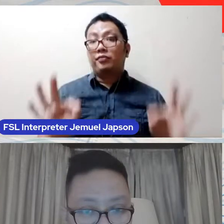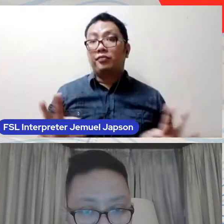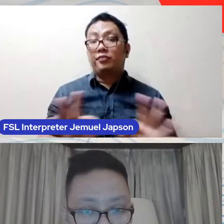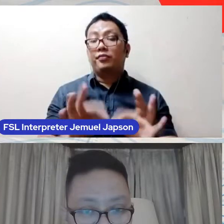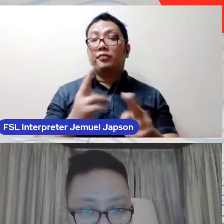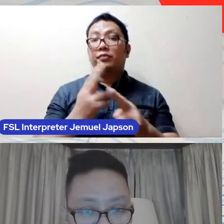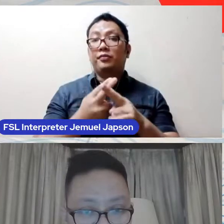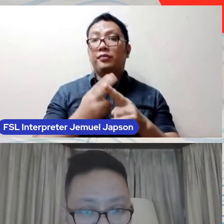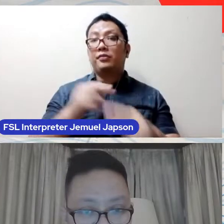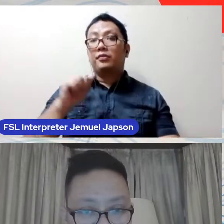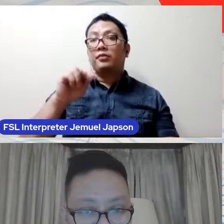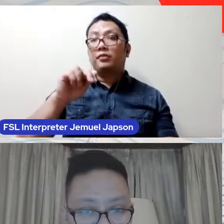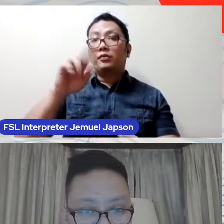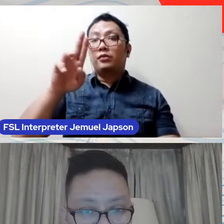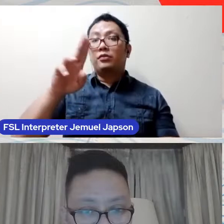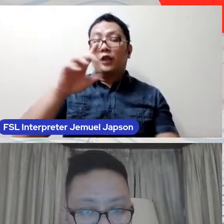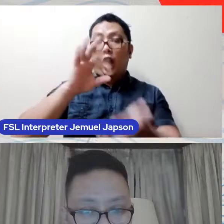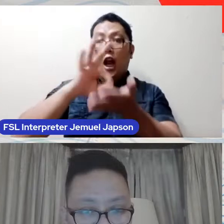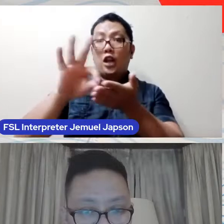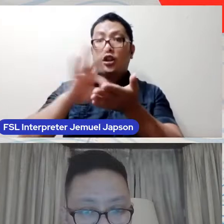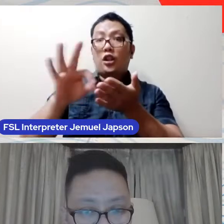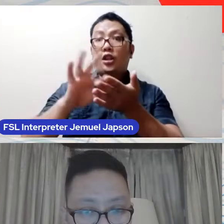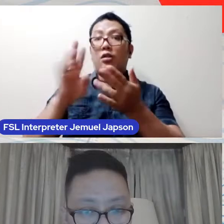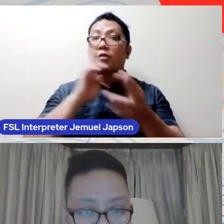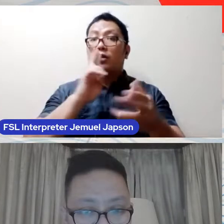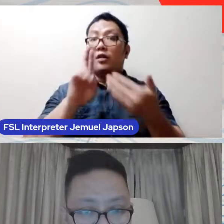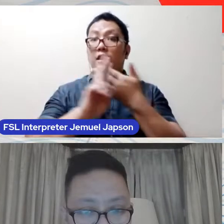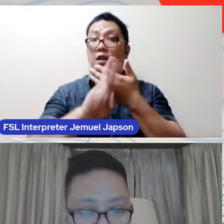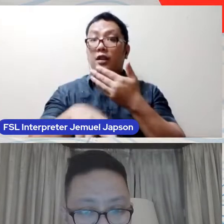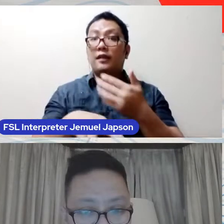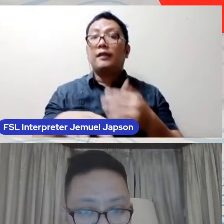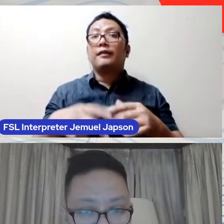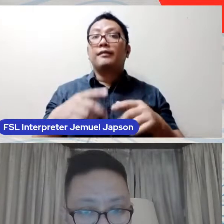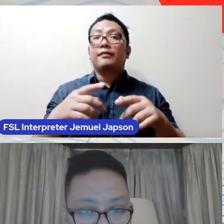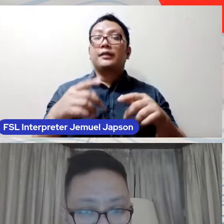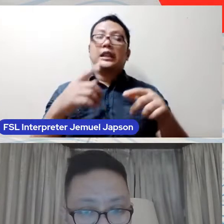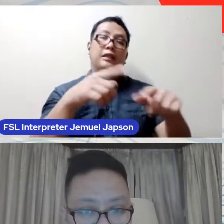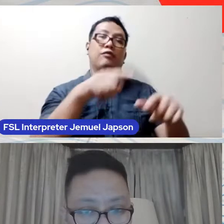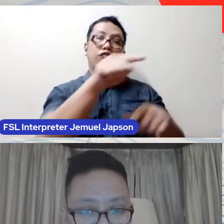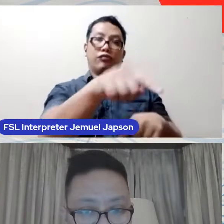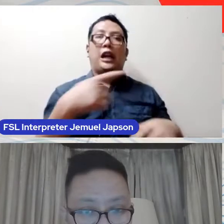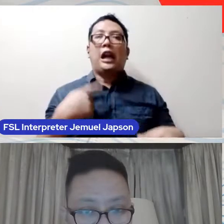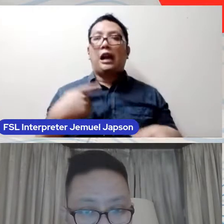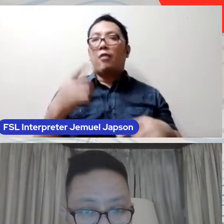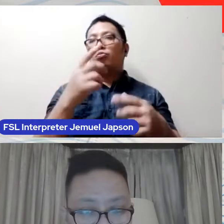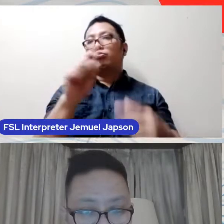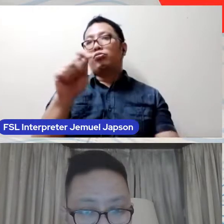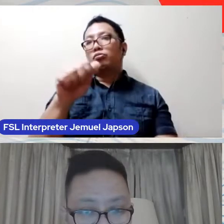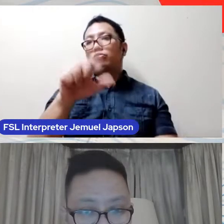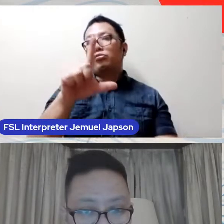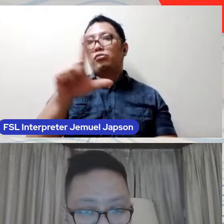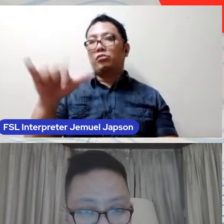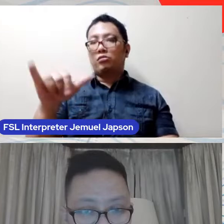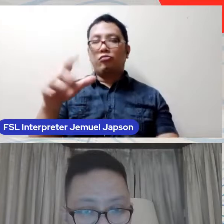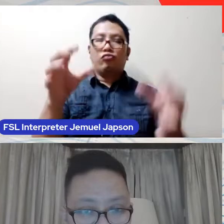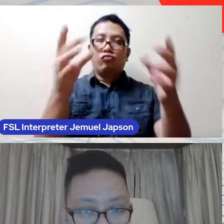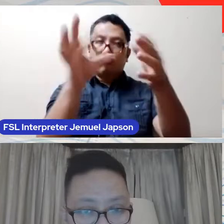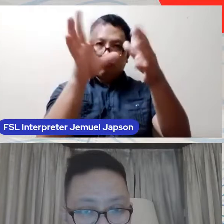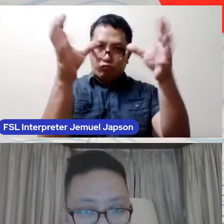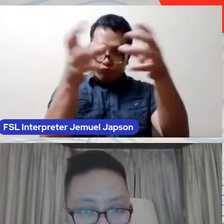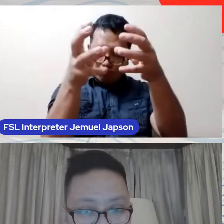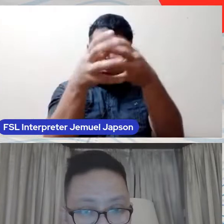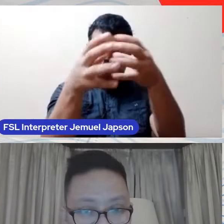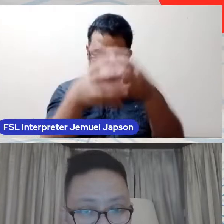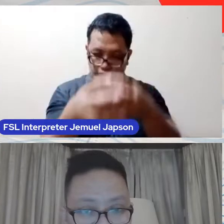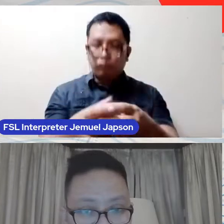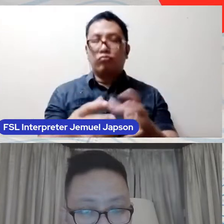return, yung third member yung tally board. So as you go along the process, may sarili-sarili din silang dedicated na task kasi